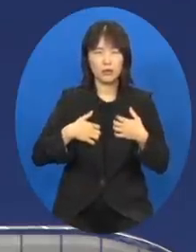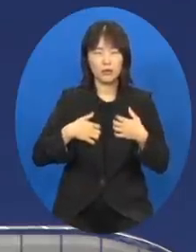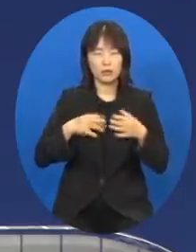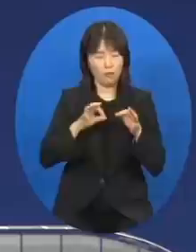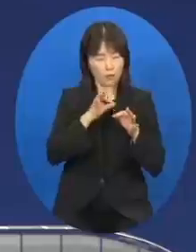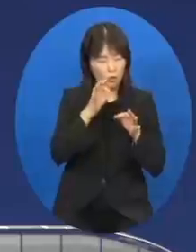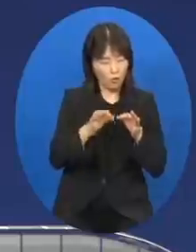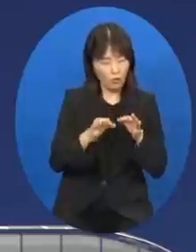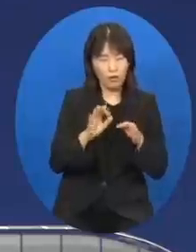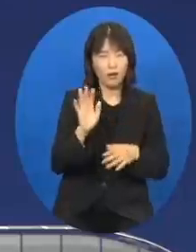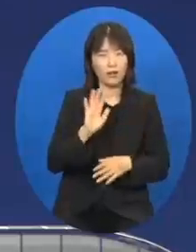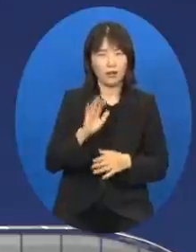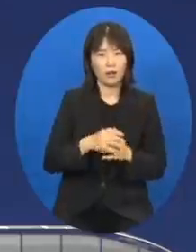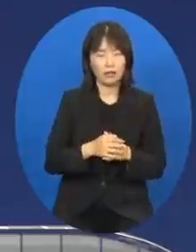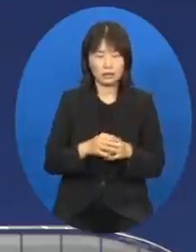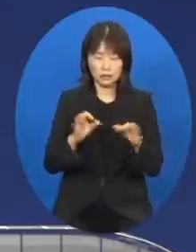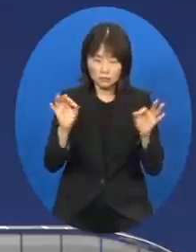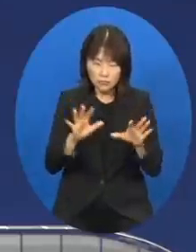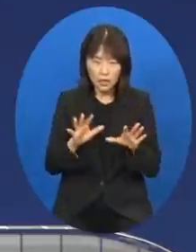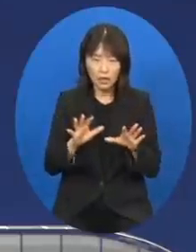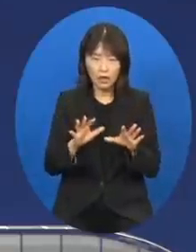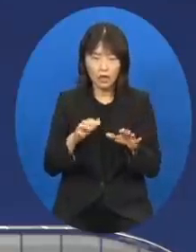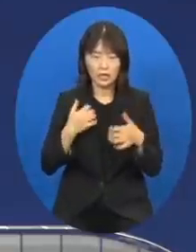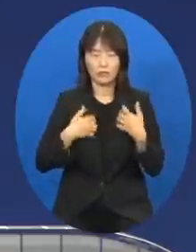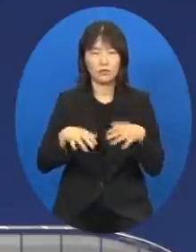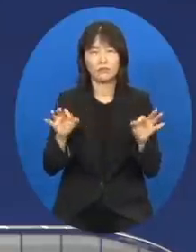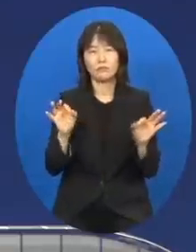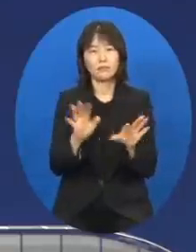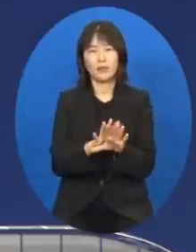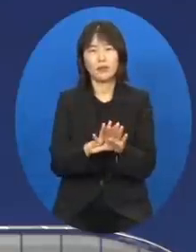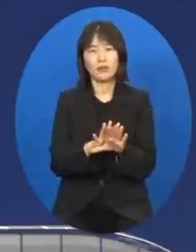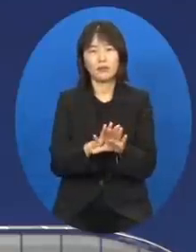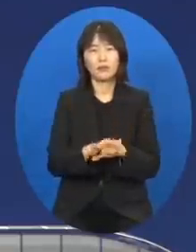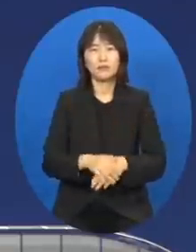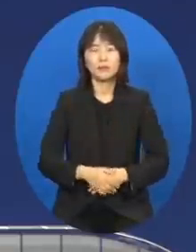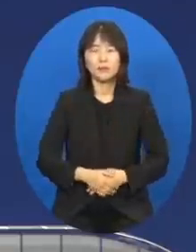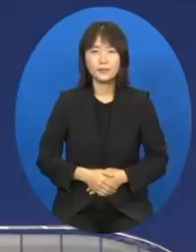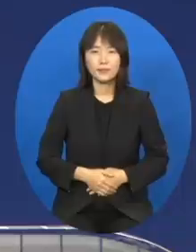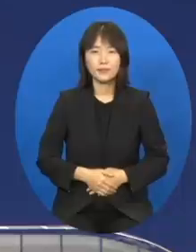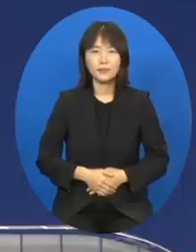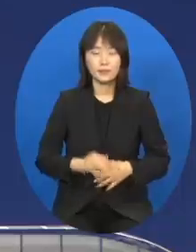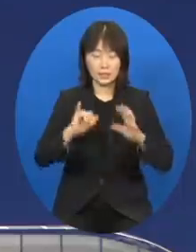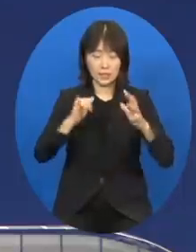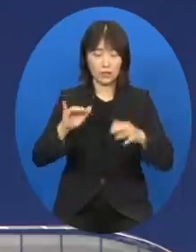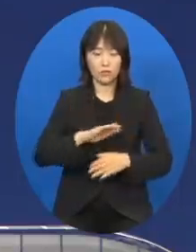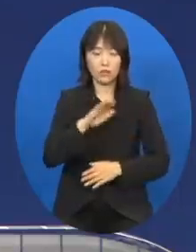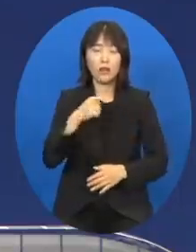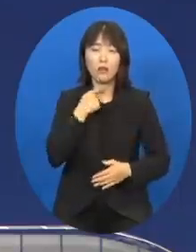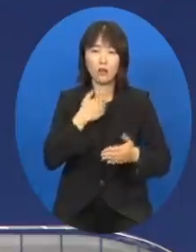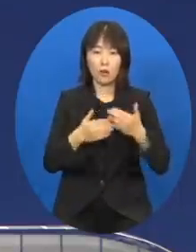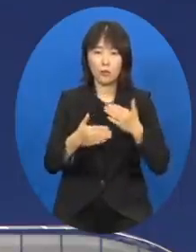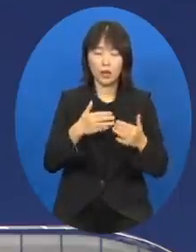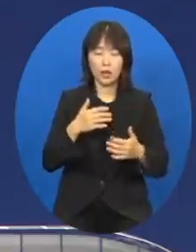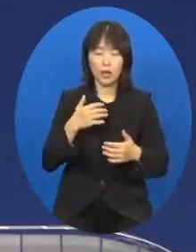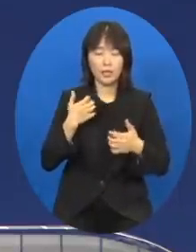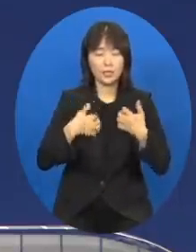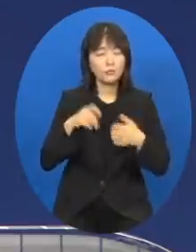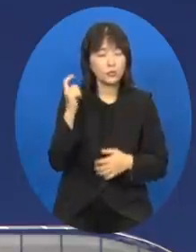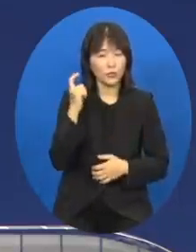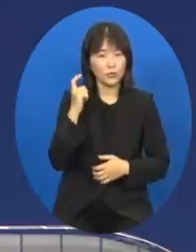아니니까요. 금방 그 기쁨이 사라져버리니까. 그게 세상에서 우리가 경험하는 기쁜